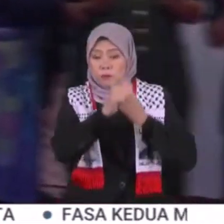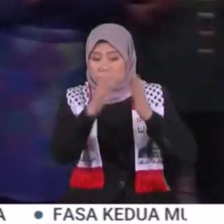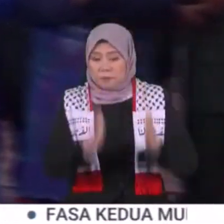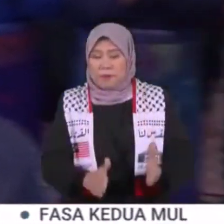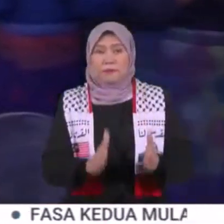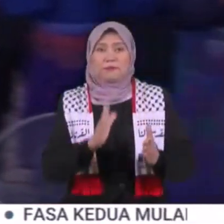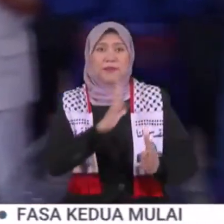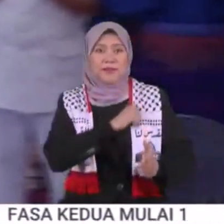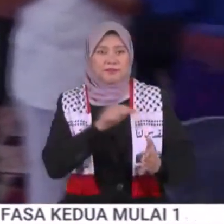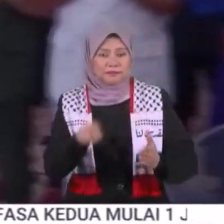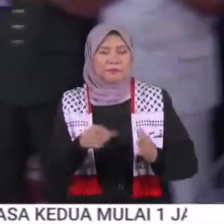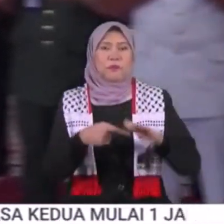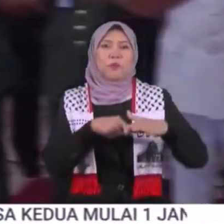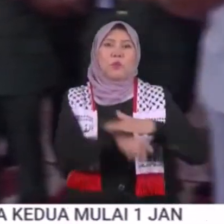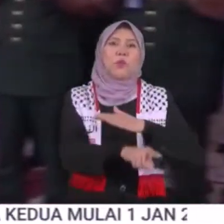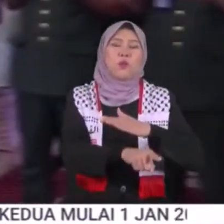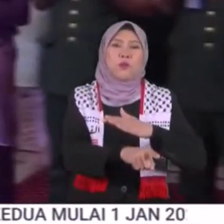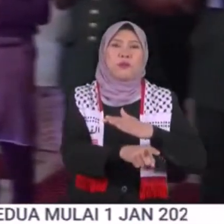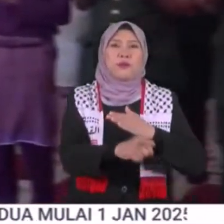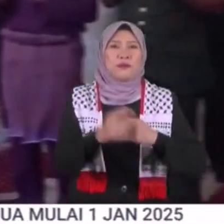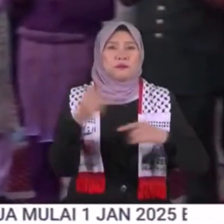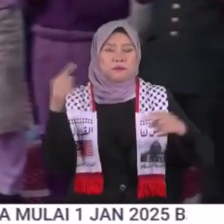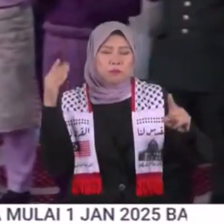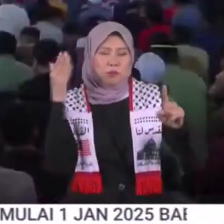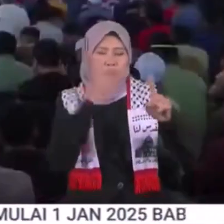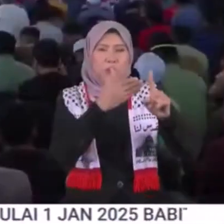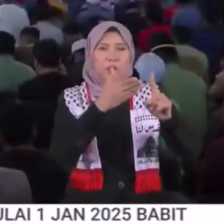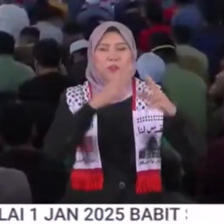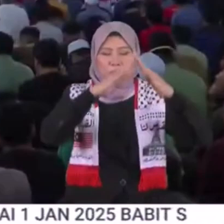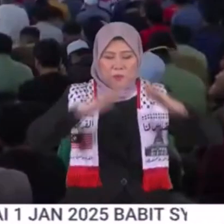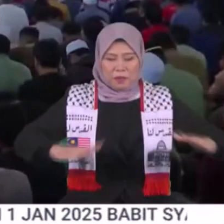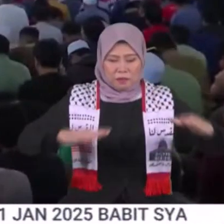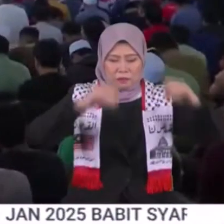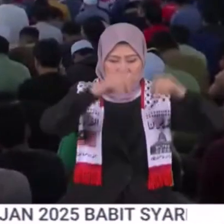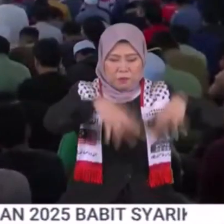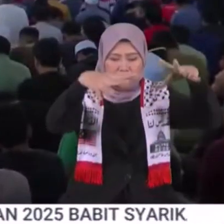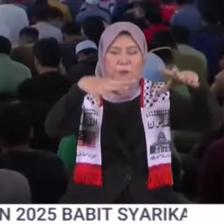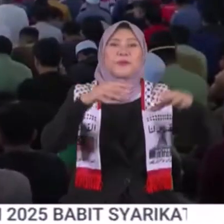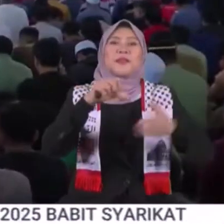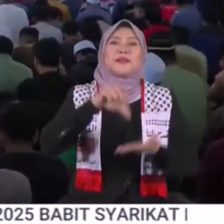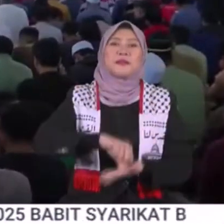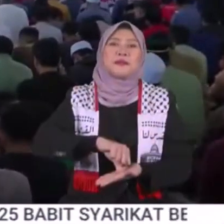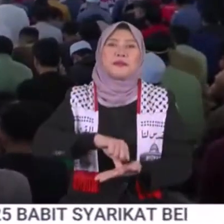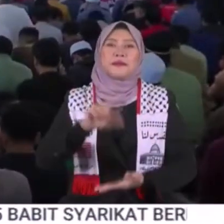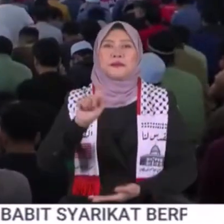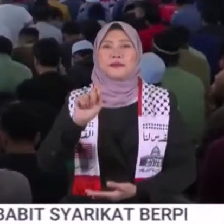serangan udara Israel yang menyasarkan kediamannya di Tehran.